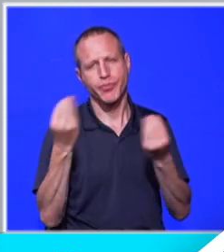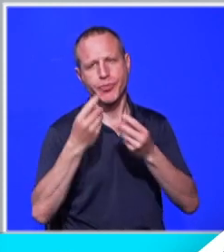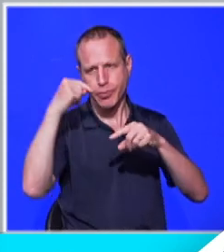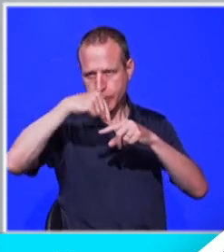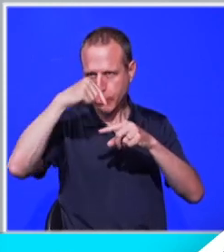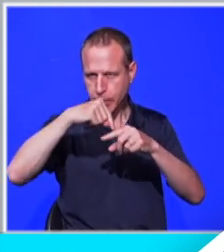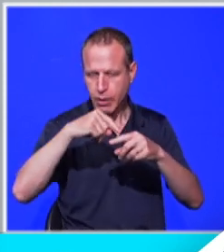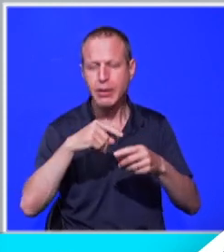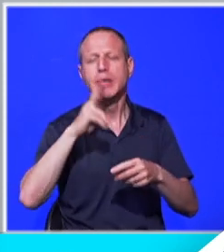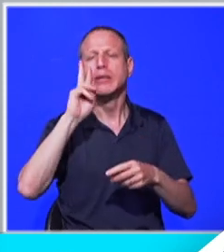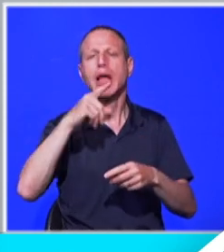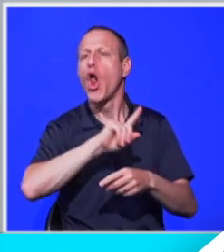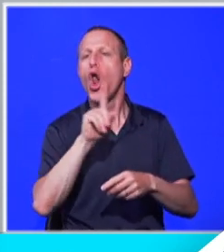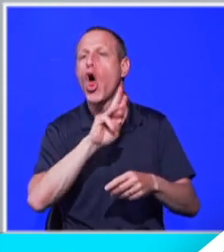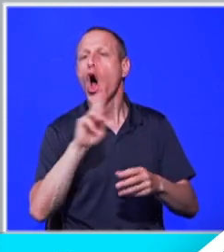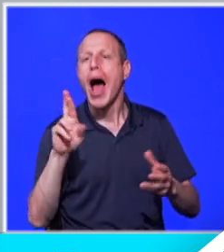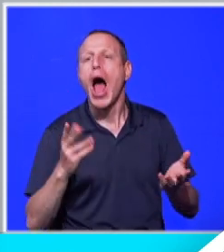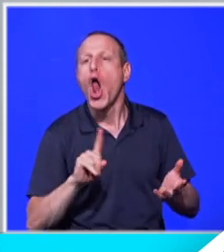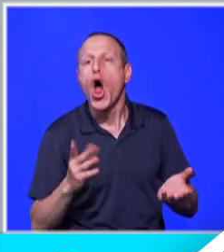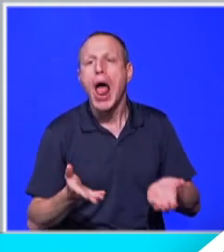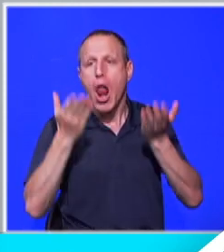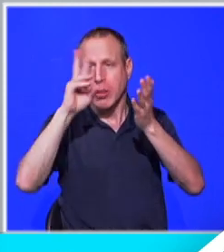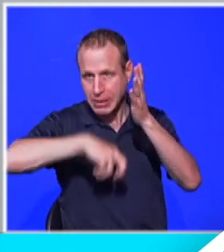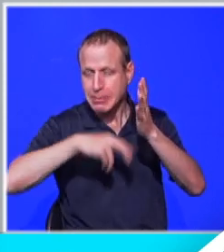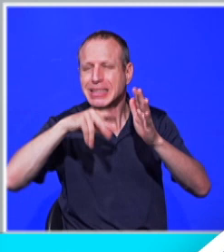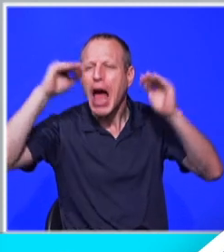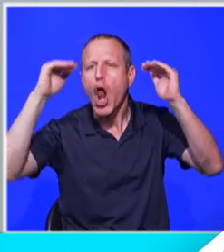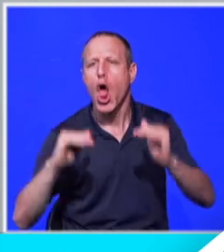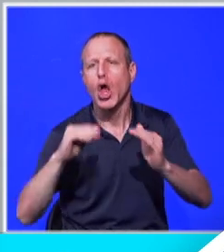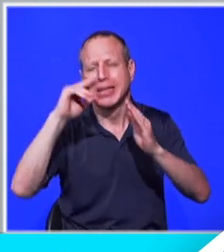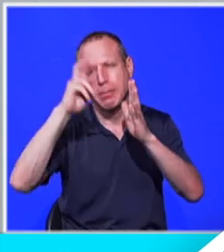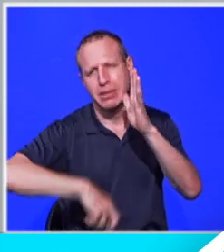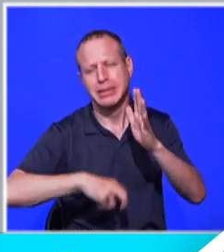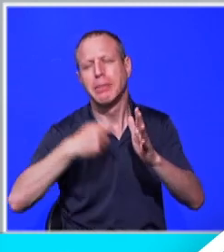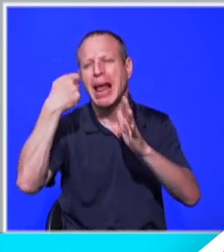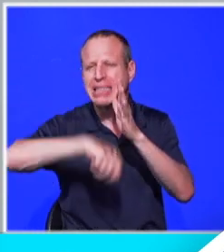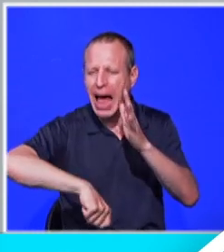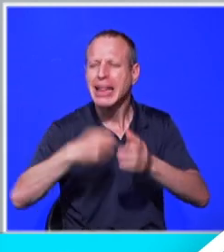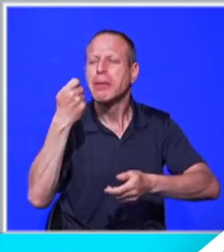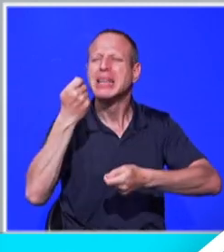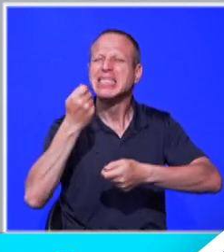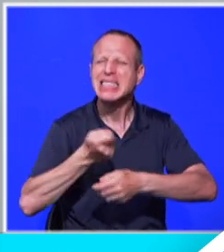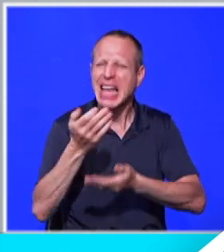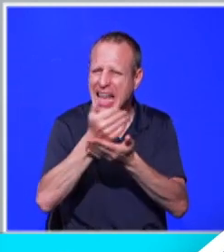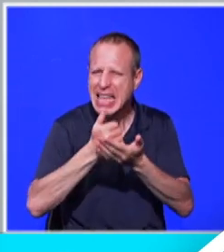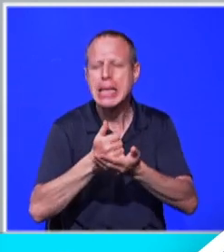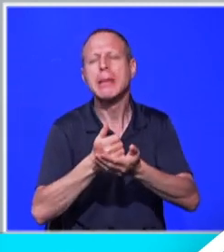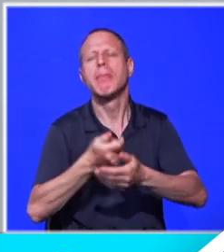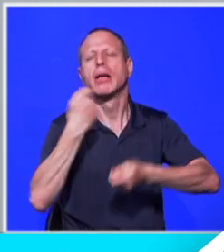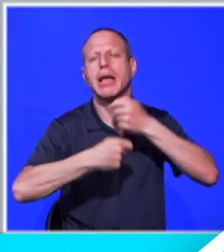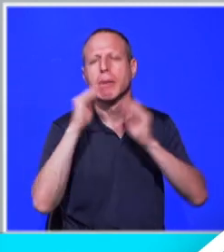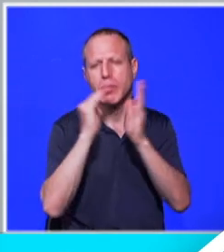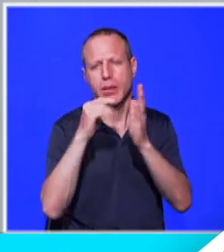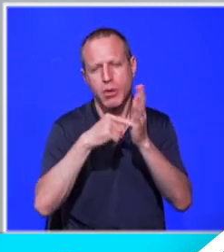היתר, צריך לא רק שלא להעלות מיסים, צריך להוריד מיסים. צריך להוריד מיסים לצרכנים, לסחירים, לעסקים הקטנים. אבל בגלל